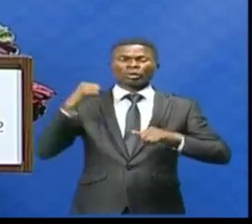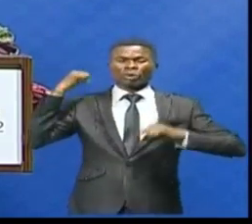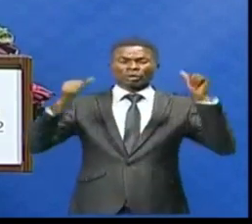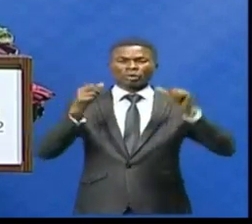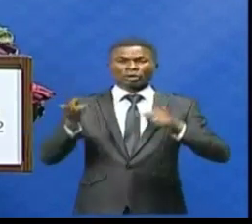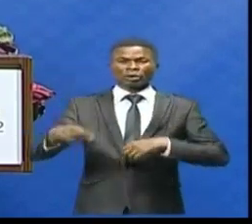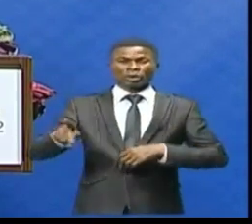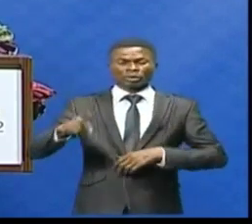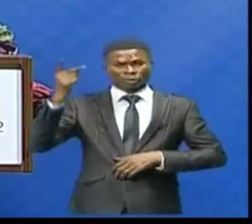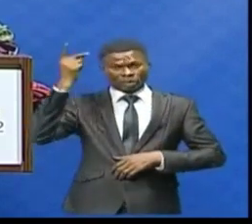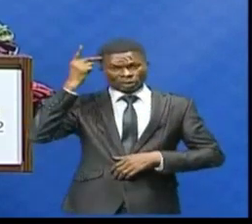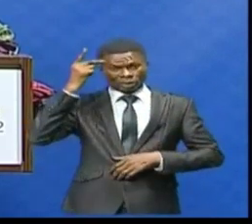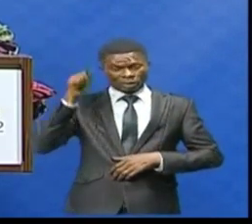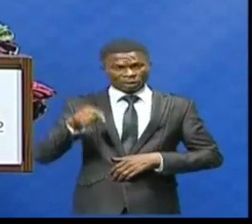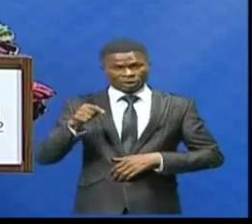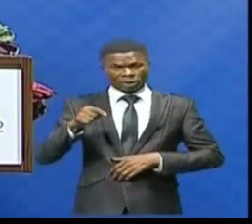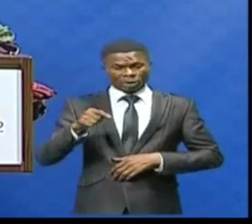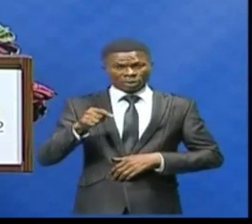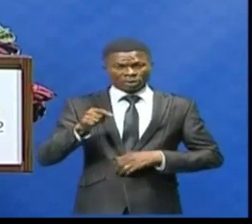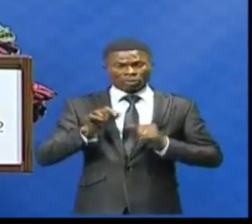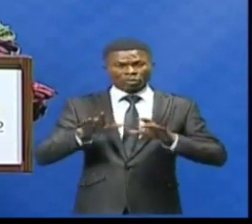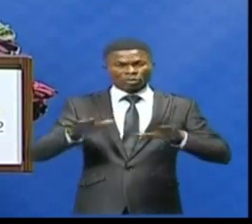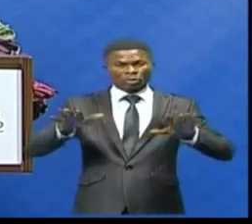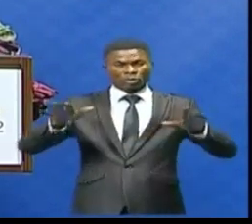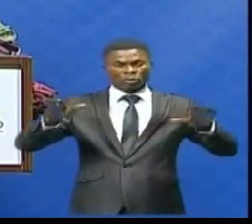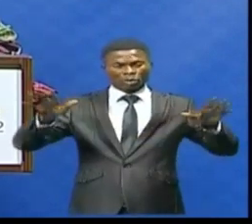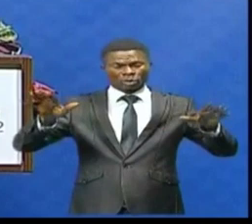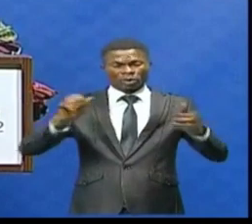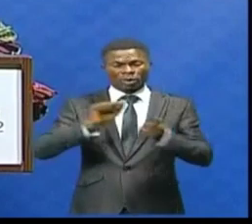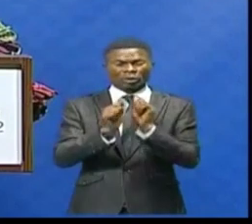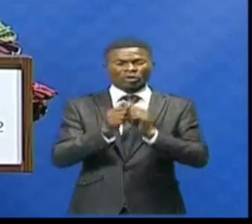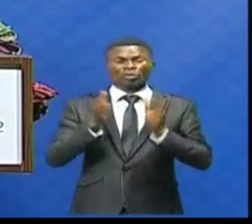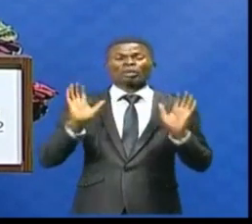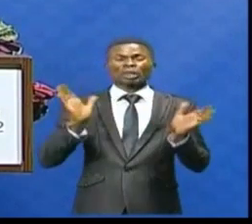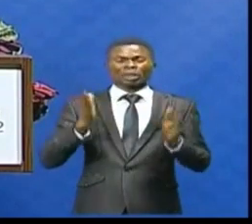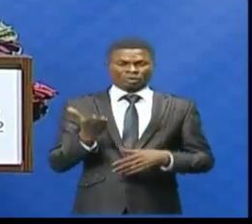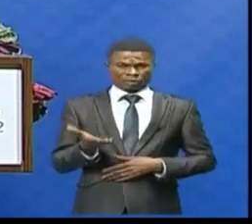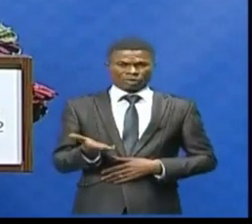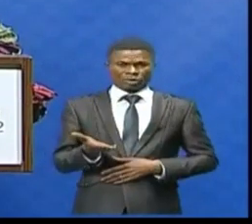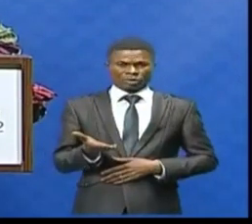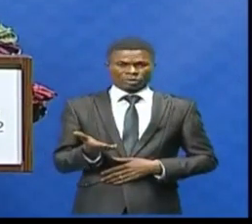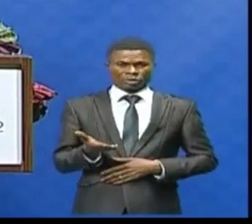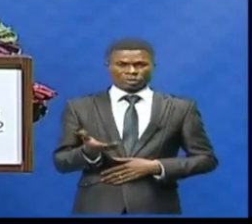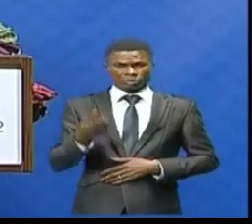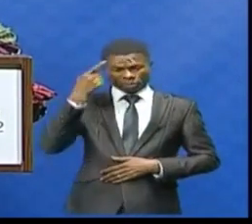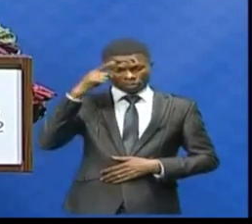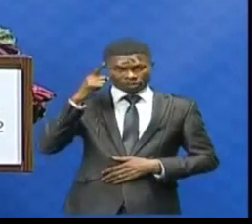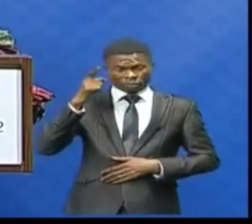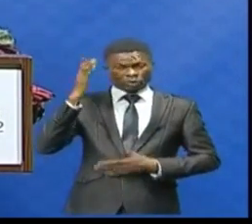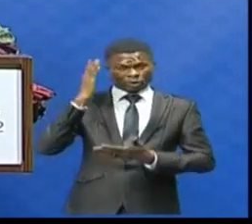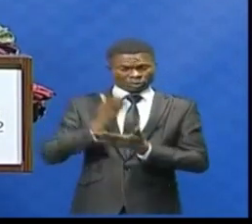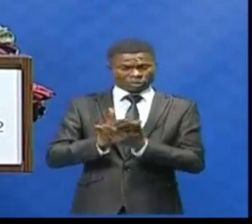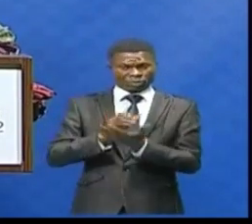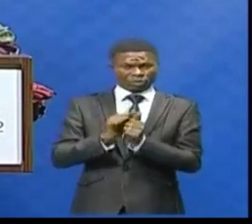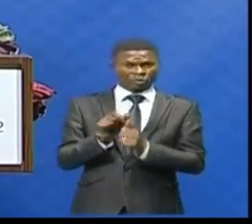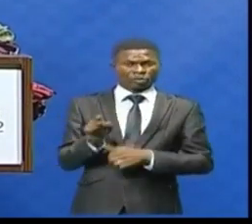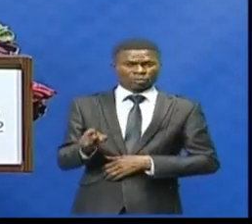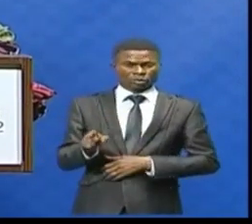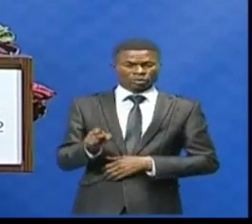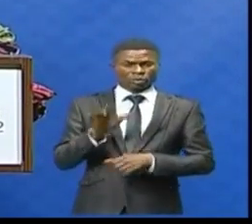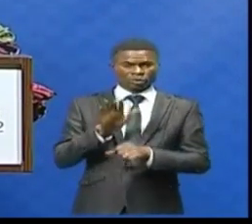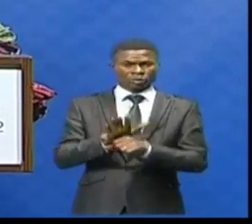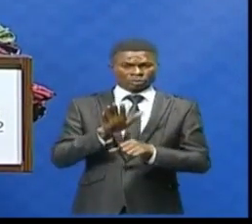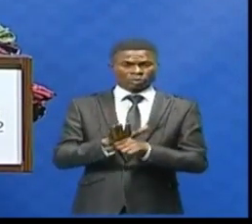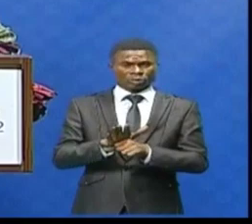vie province de Kinshasa qui prend des proportions inquiétantes en vue d'endiguer ses fléaux plusieurs